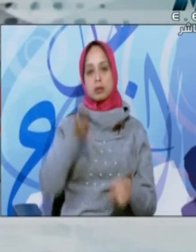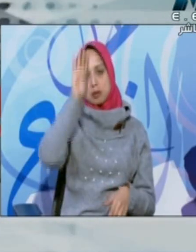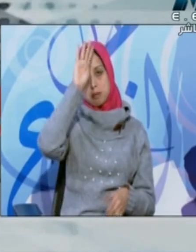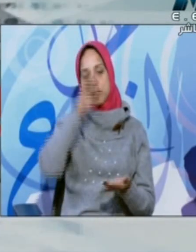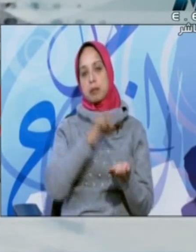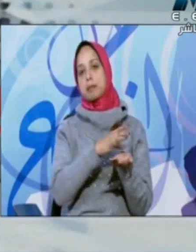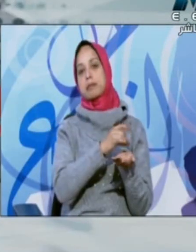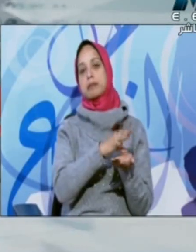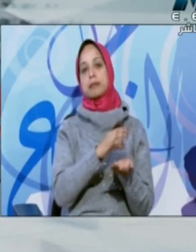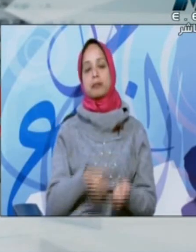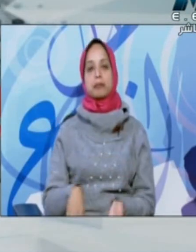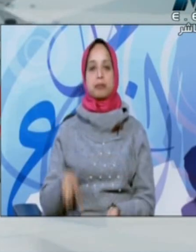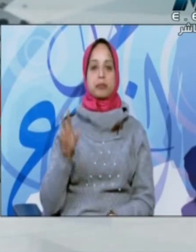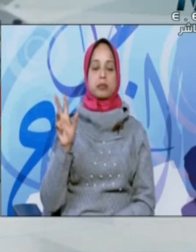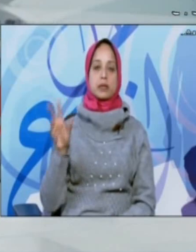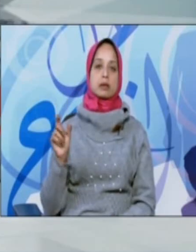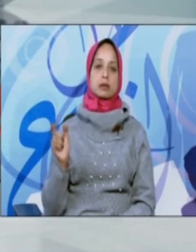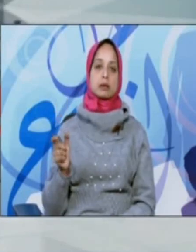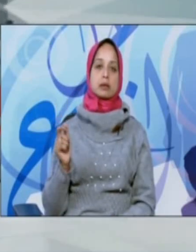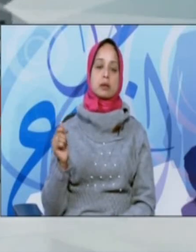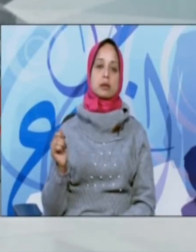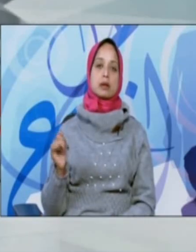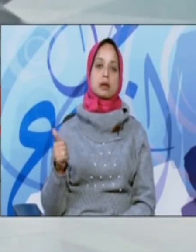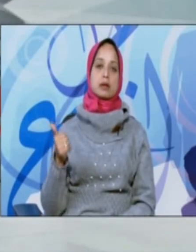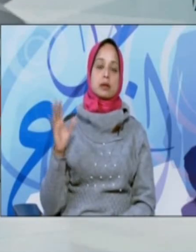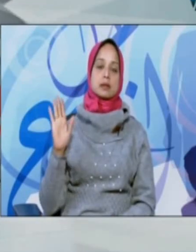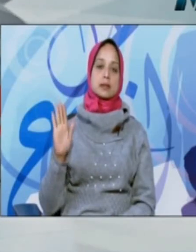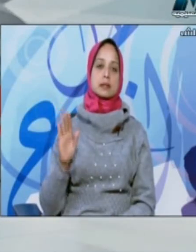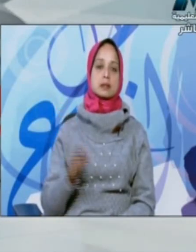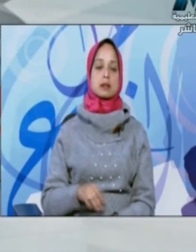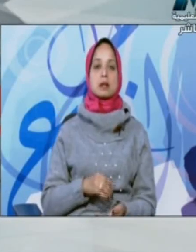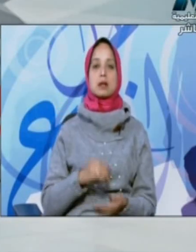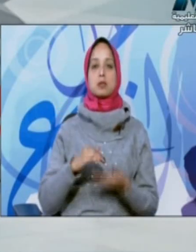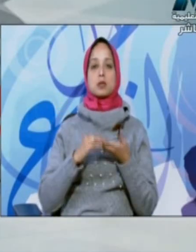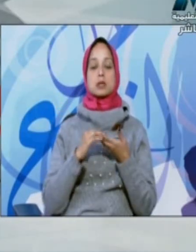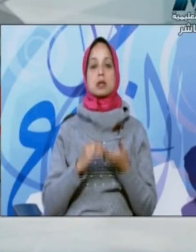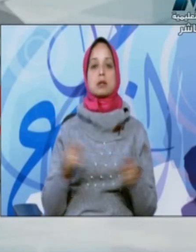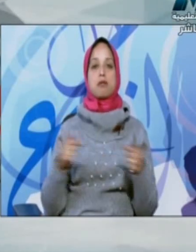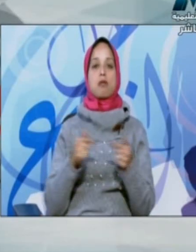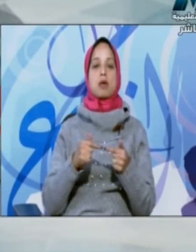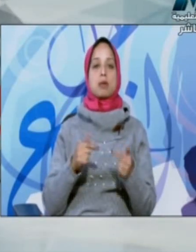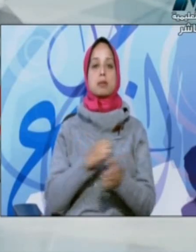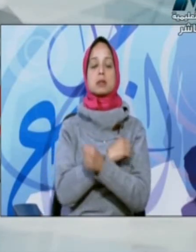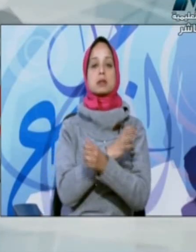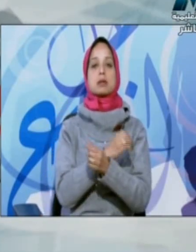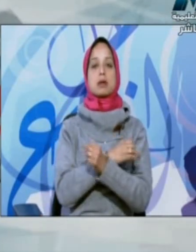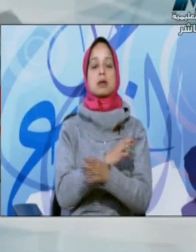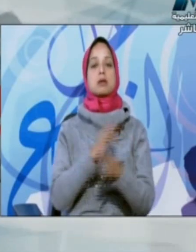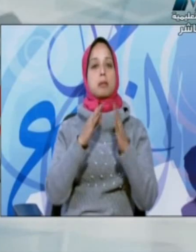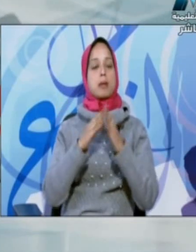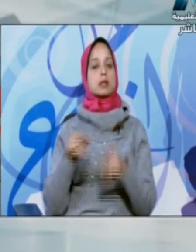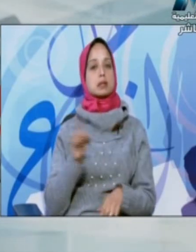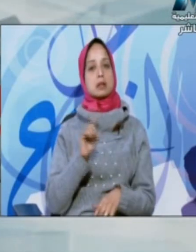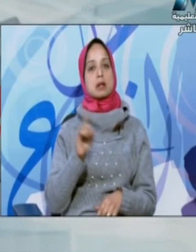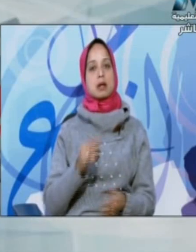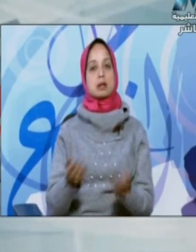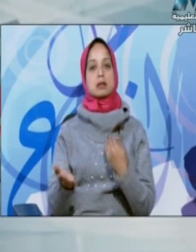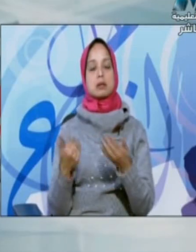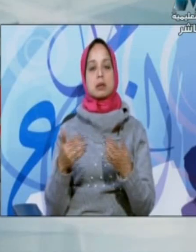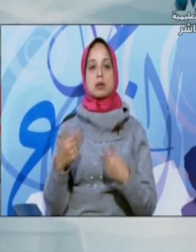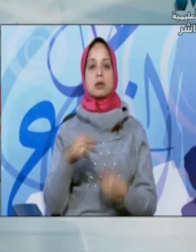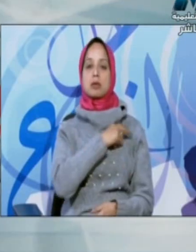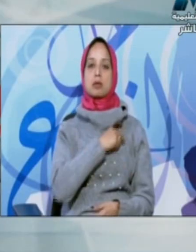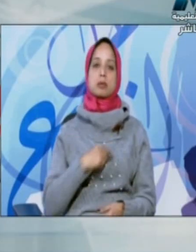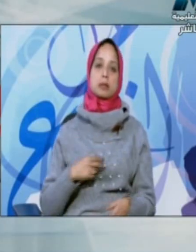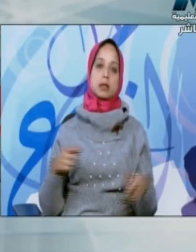ليه؟ حتى لا يطالب بثمن المساعده في الحرب وهي الاستقلال، بشرط عوده حكومات الاقليه، رجع